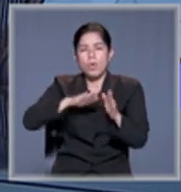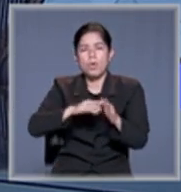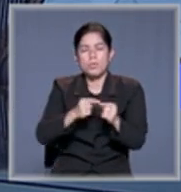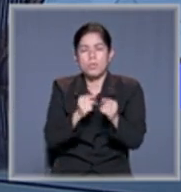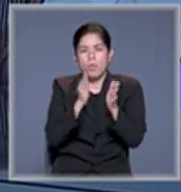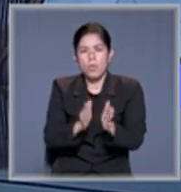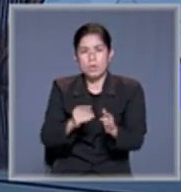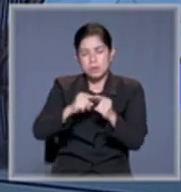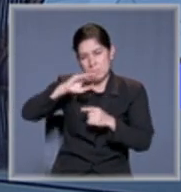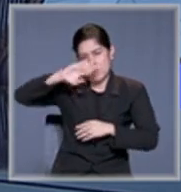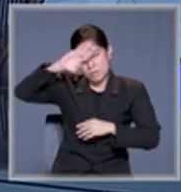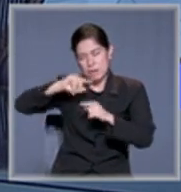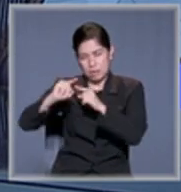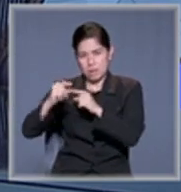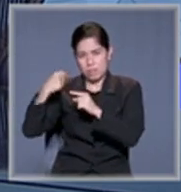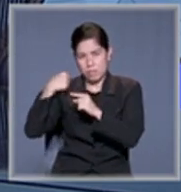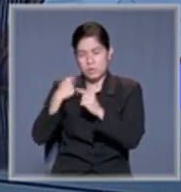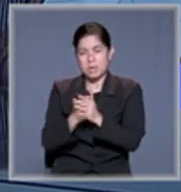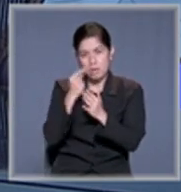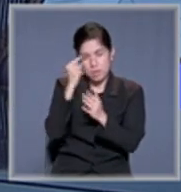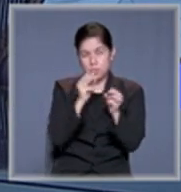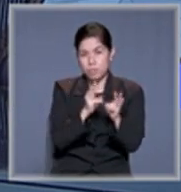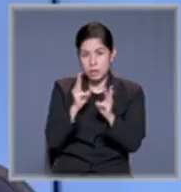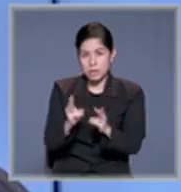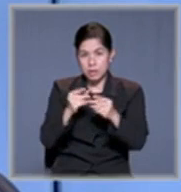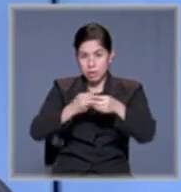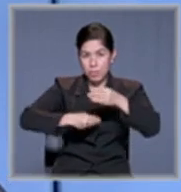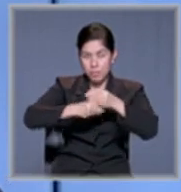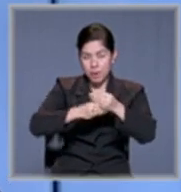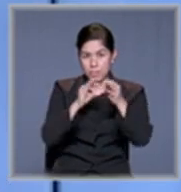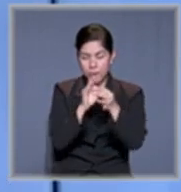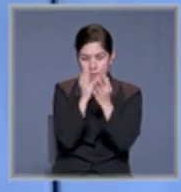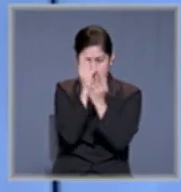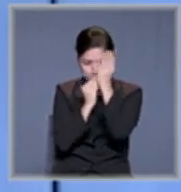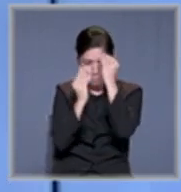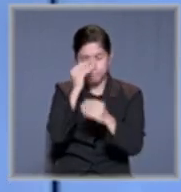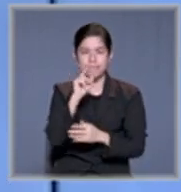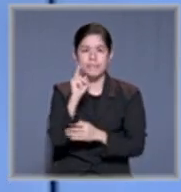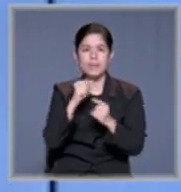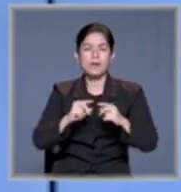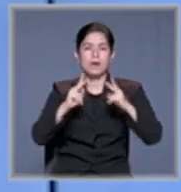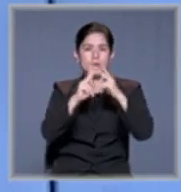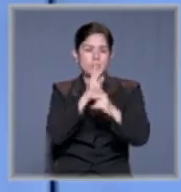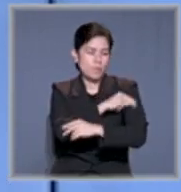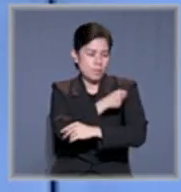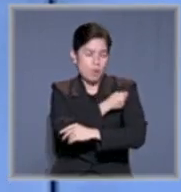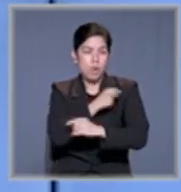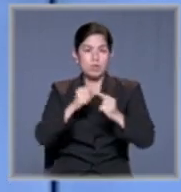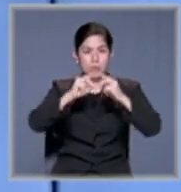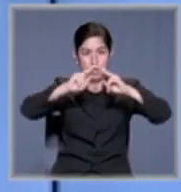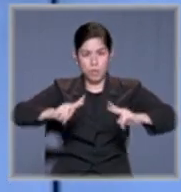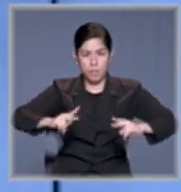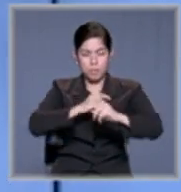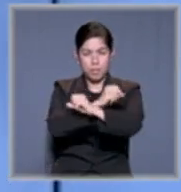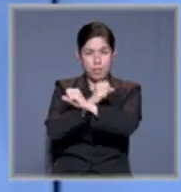ความทันสมัยและเข้าถึงได้น่าจะเป็นวิธีการที่ดีที่สุดนะครับอย่างล่าสุดกระทรวงสาธารณสุขนะครับนำโดยกรมควบคุมโรคก็ร่ว